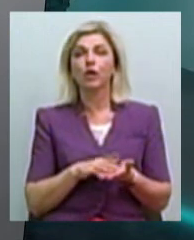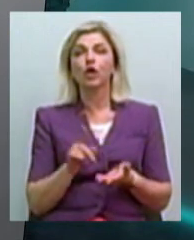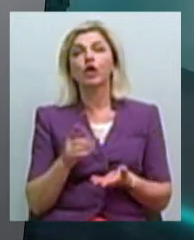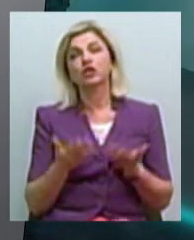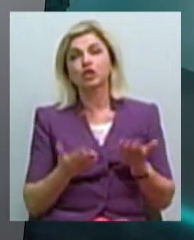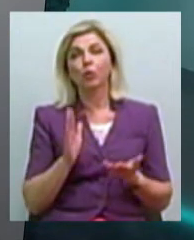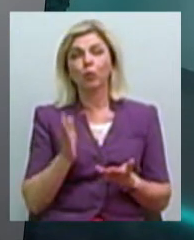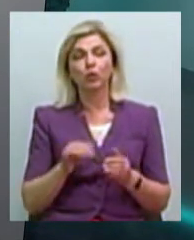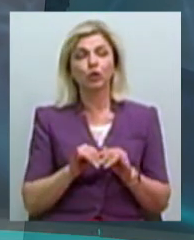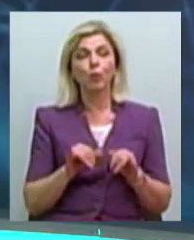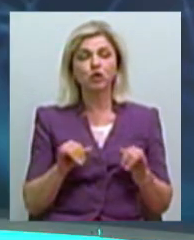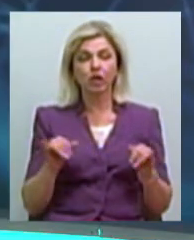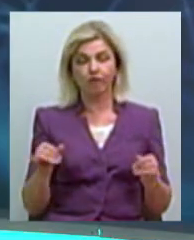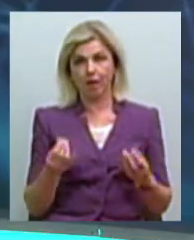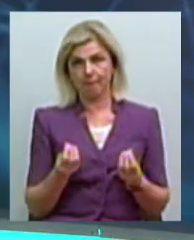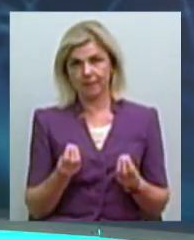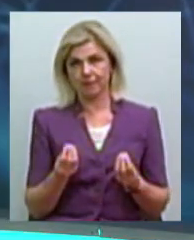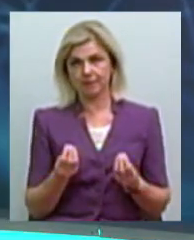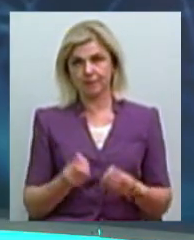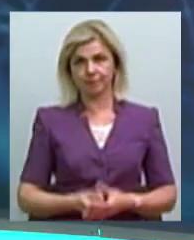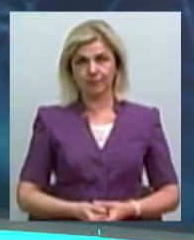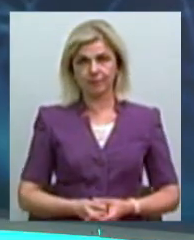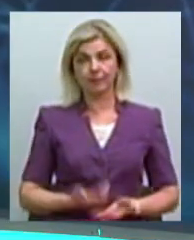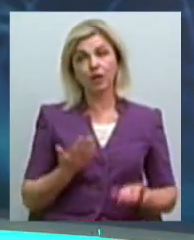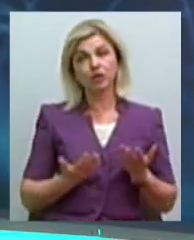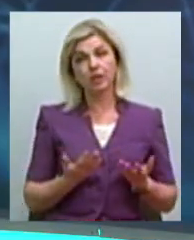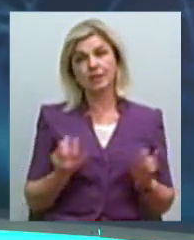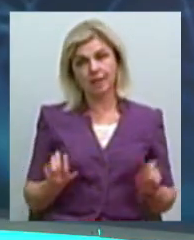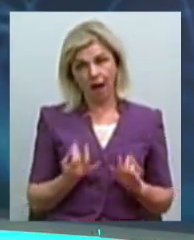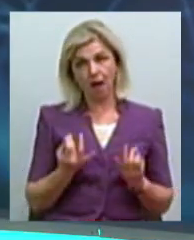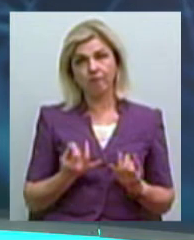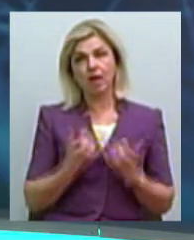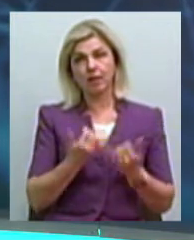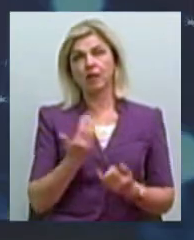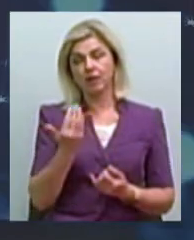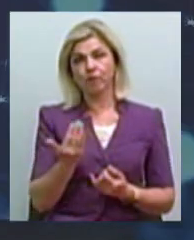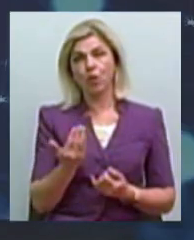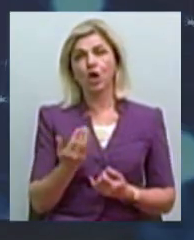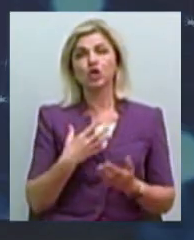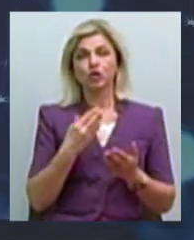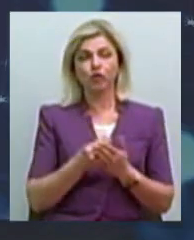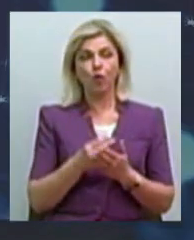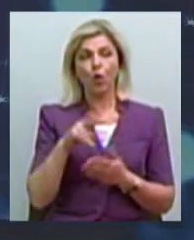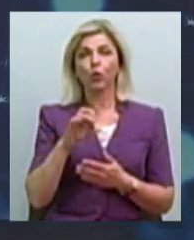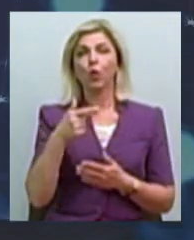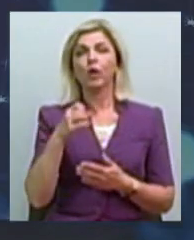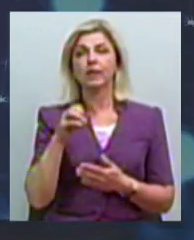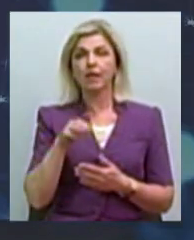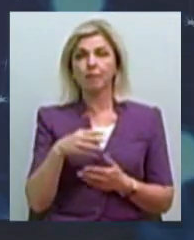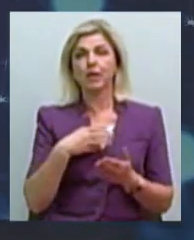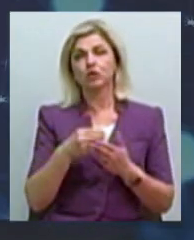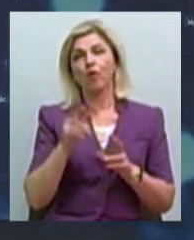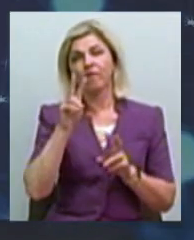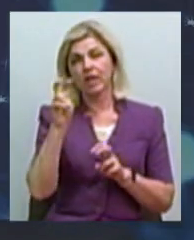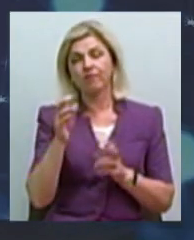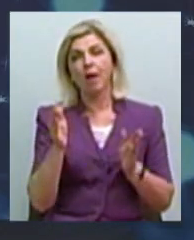буде поширювати бізнес? Чи цікаво для нього саме там біля свого логотипу, своєї компанії там, або фірми, або